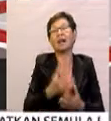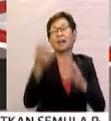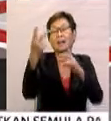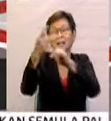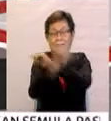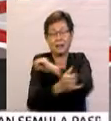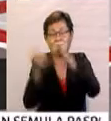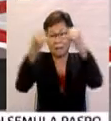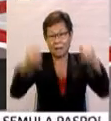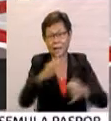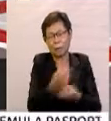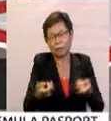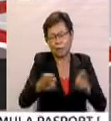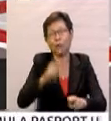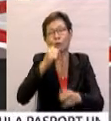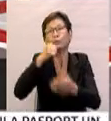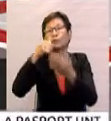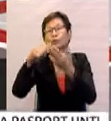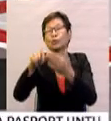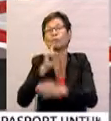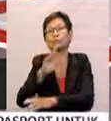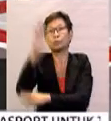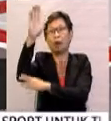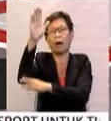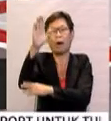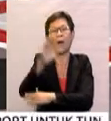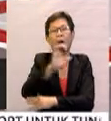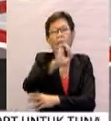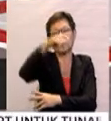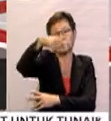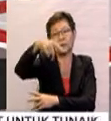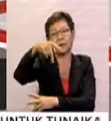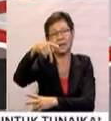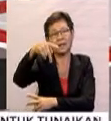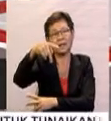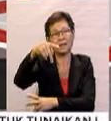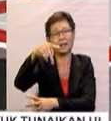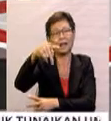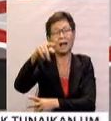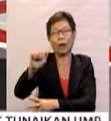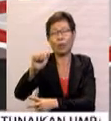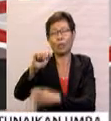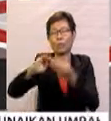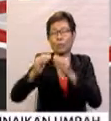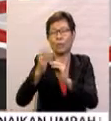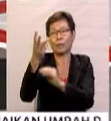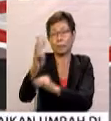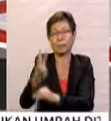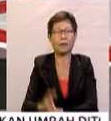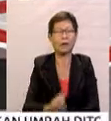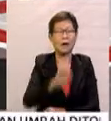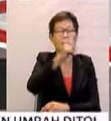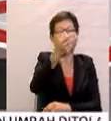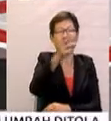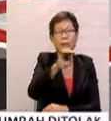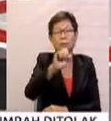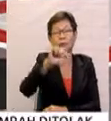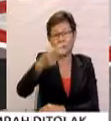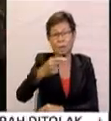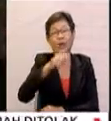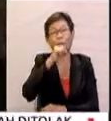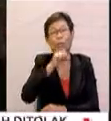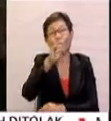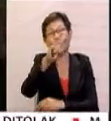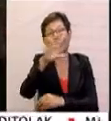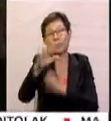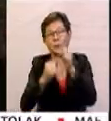dan menandatangani surat sumpah jawatan sebagai Seri Paduka Baginda yang dipertemukan Tuan Agong ke-16. Syamsiah Sentul, 65